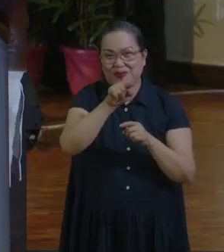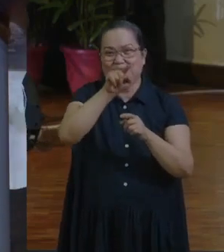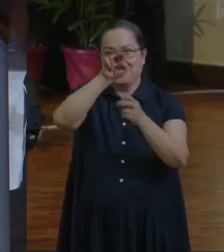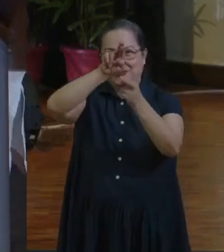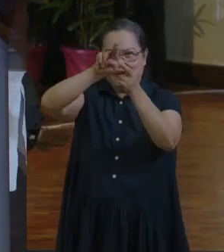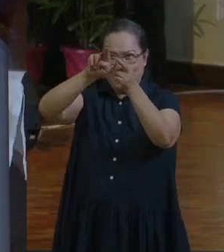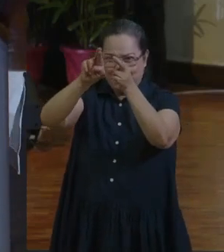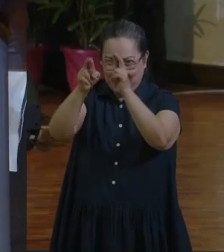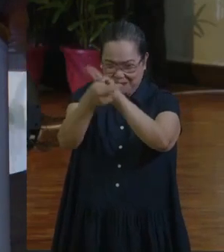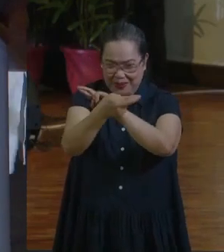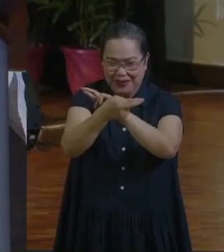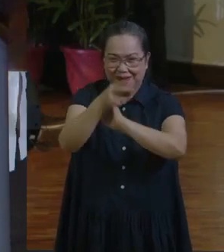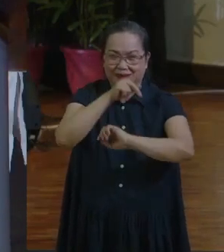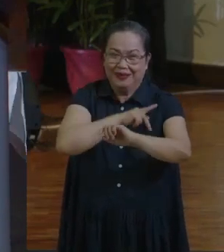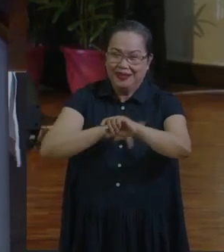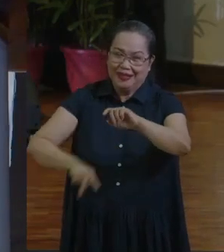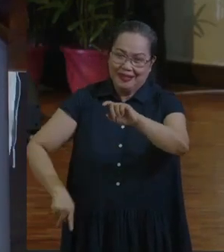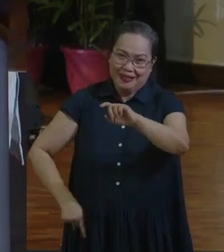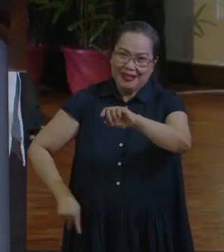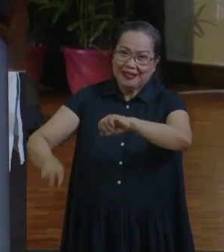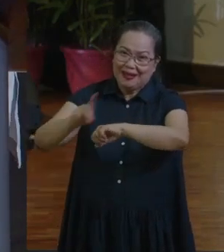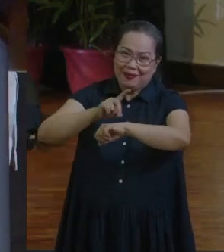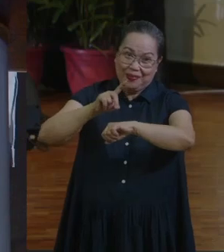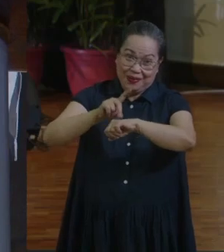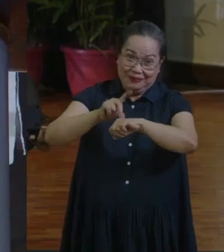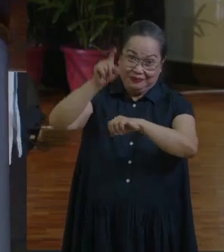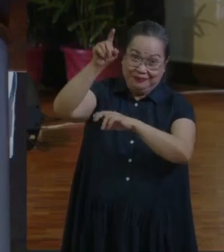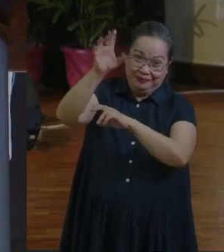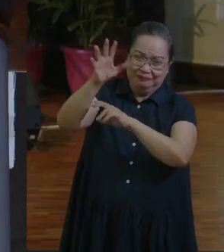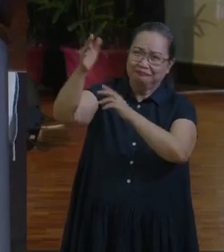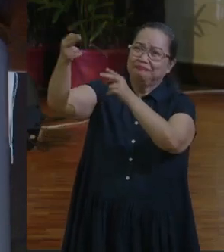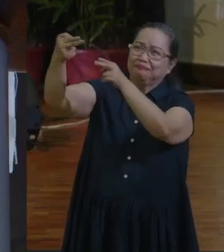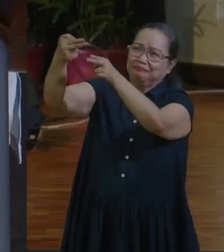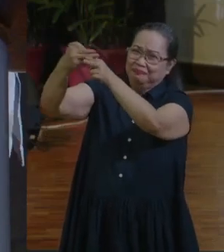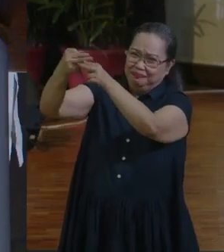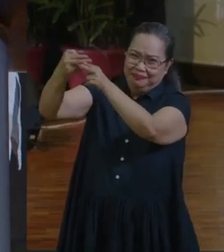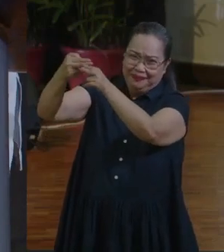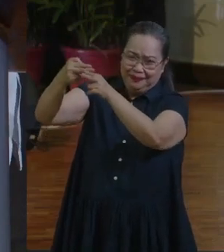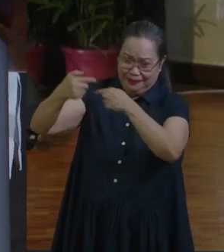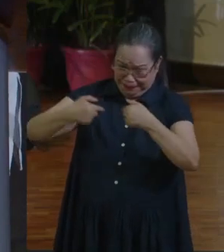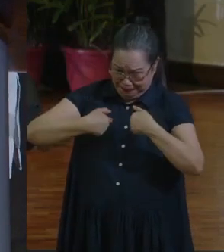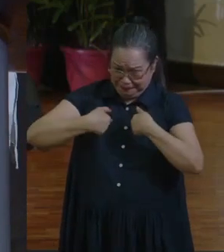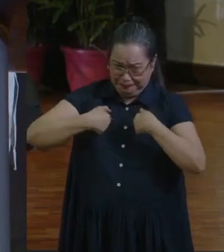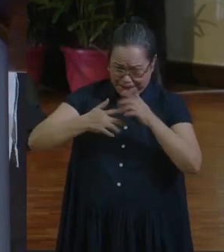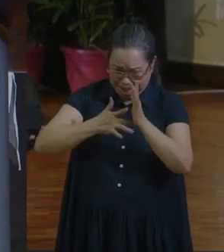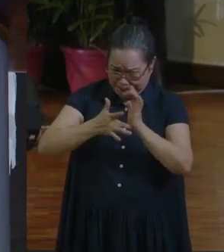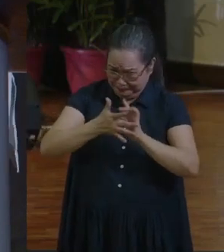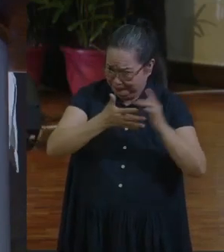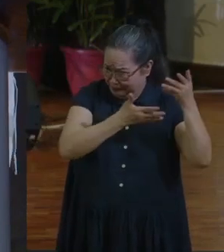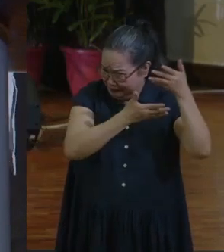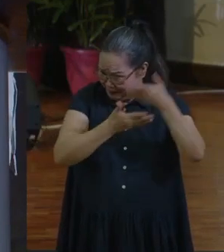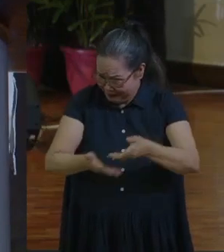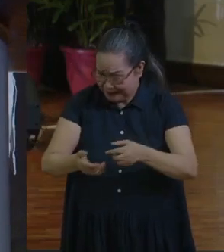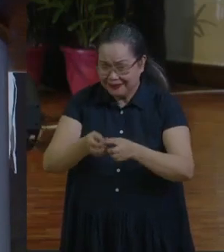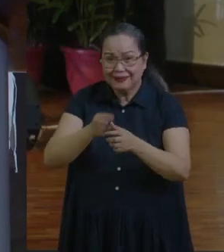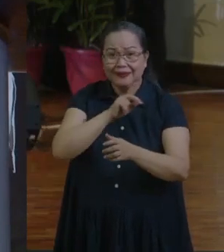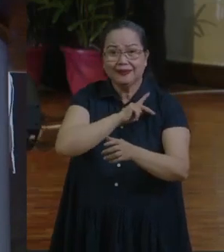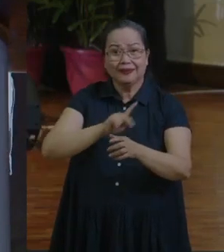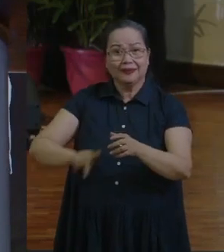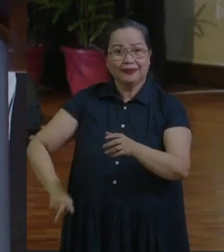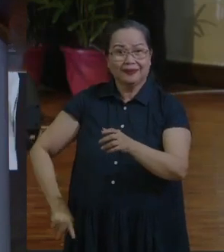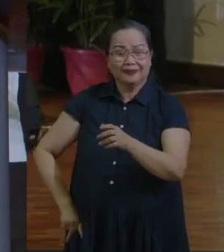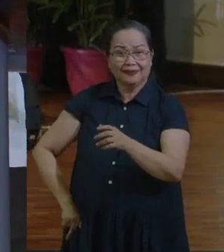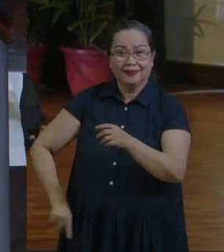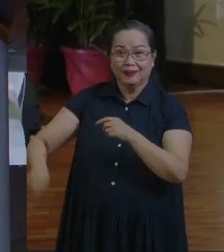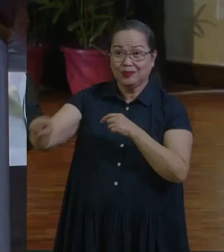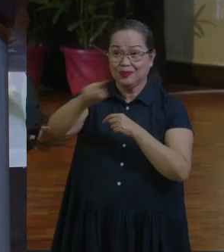kingdom of God is at hand. Bakit? Kasi naririto na ako. Ako ang hari. At